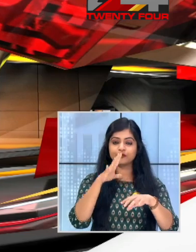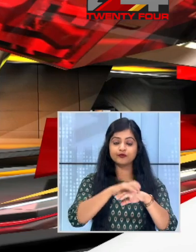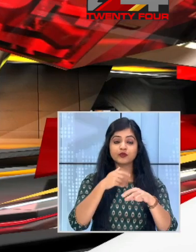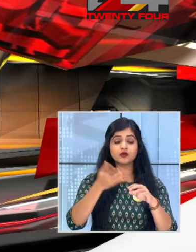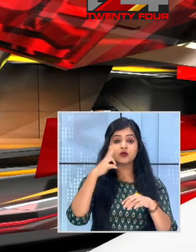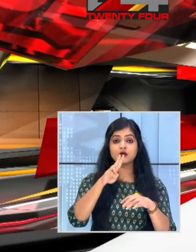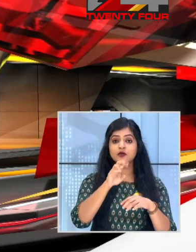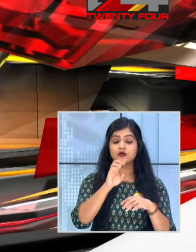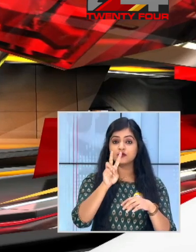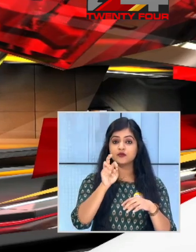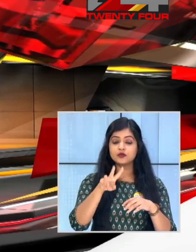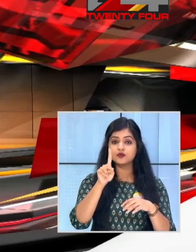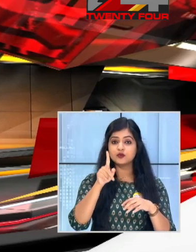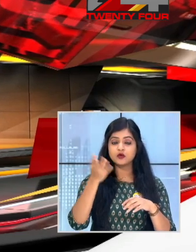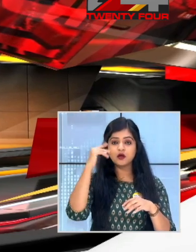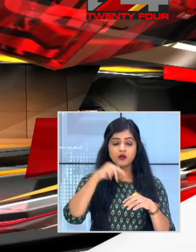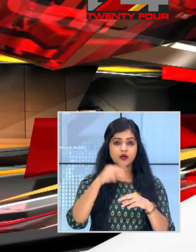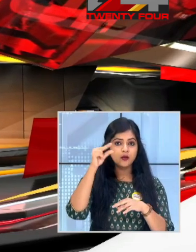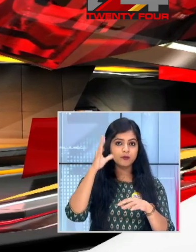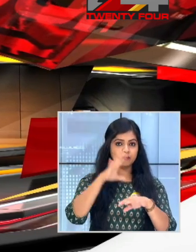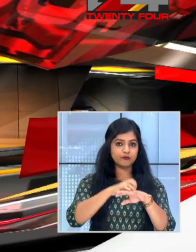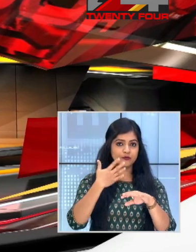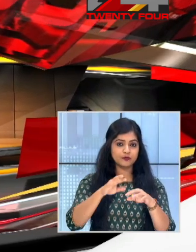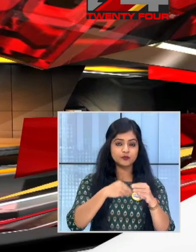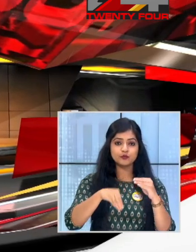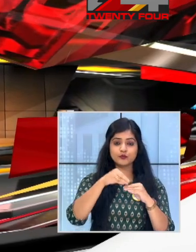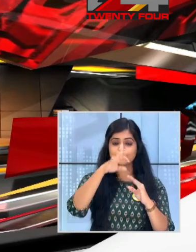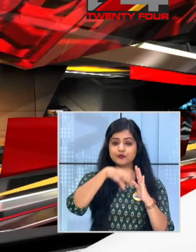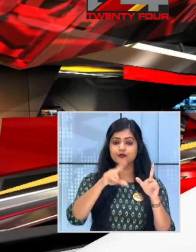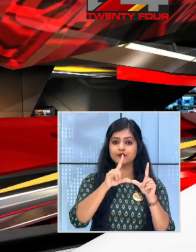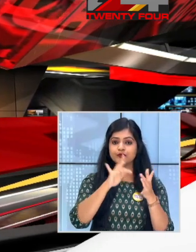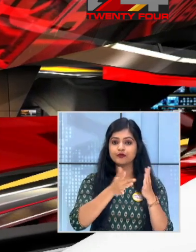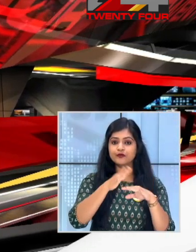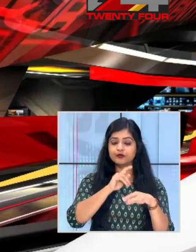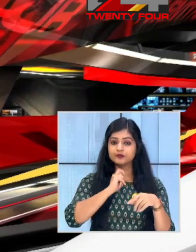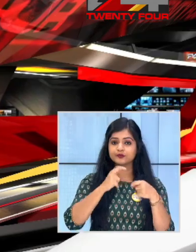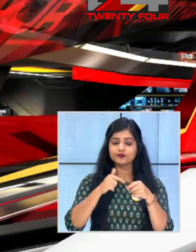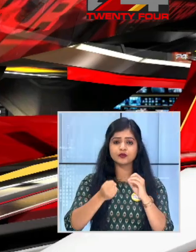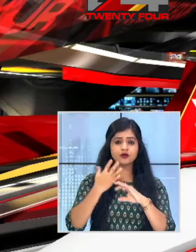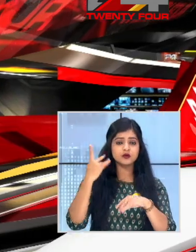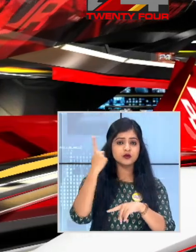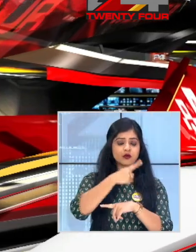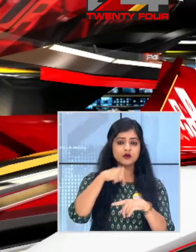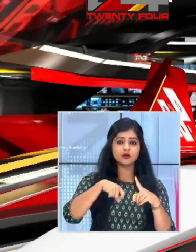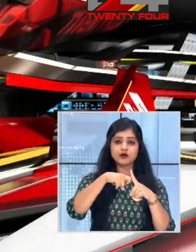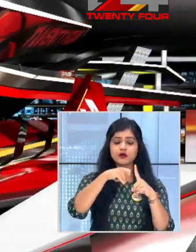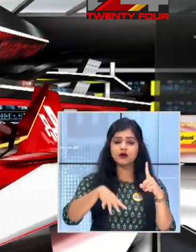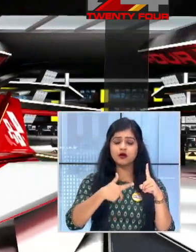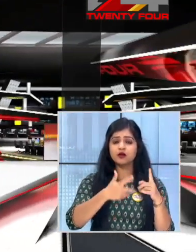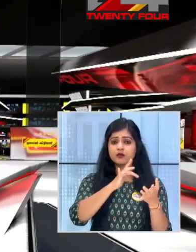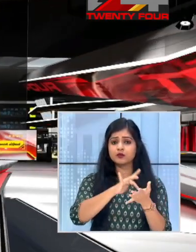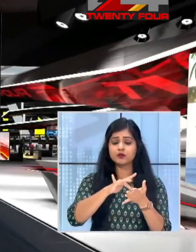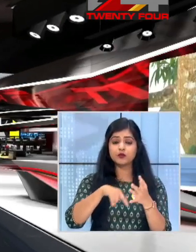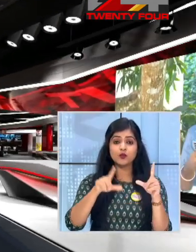നാഗർഹോള നാഷണൽ പാർക്കിലെ ക്യാമറ ട്രാപ്പിൽ പതിഞ്ഞിരുന്നു. അരുൺ പാറക്കലുണ്ട് വയനാട്ടിൽ നിന്ന് വിവരങ്ങളുമായി. അരുൺ, ഈ കഴിഞ്ഞ ദിവസങ്ങളിലൊക്കെ കേരളത്തിലെ അങ്ങോളം ഇങ്ങോളം ആളുകൾ